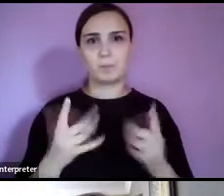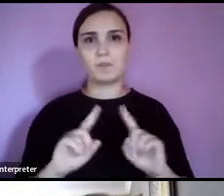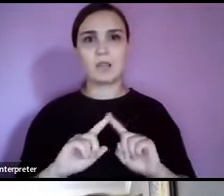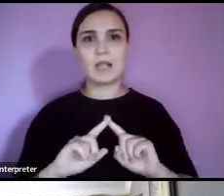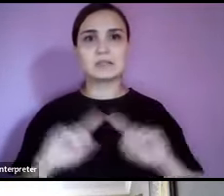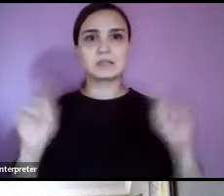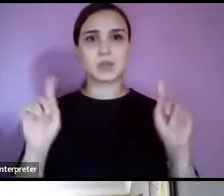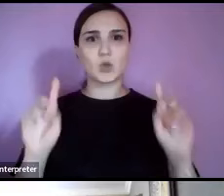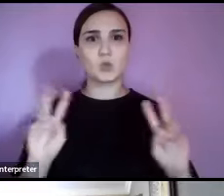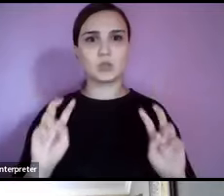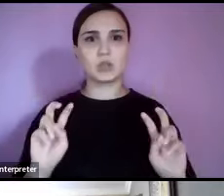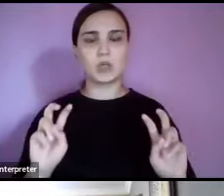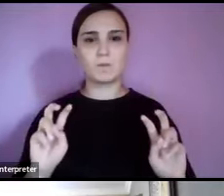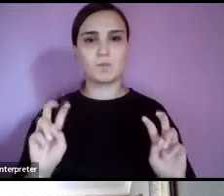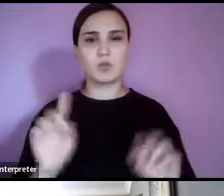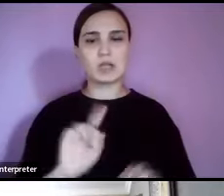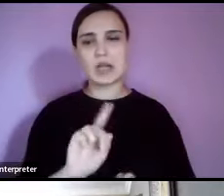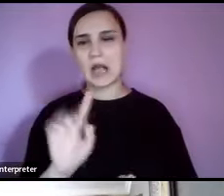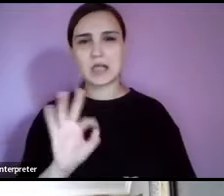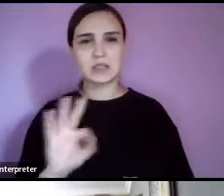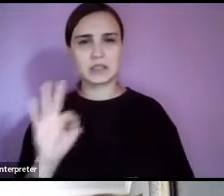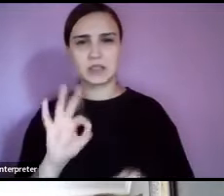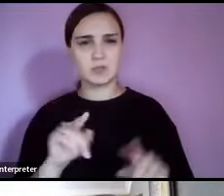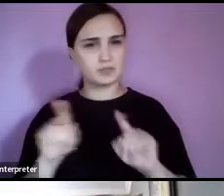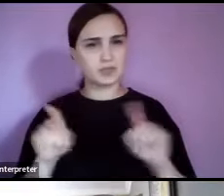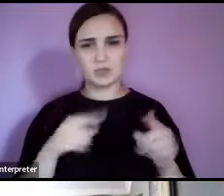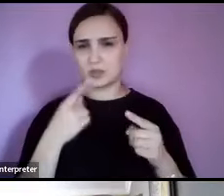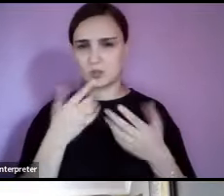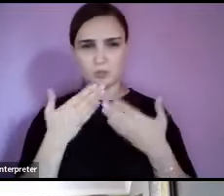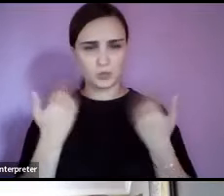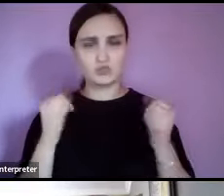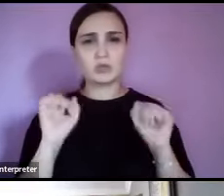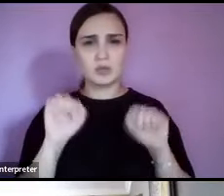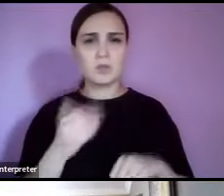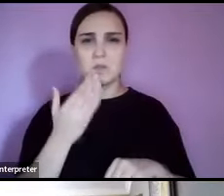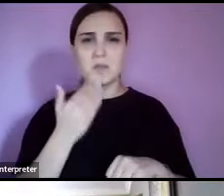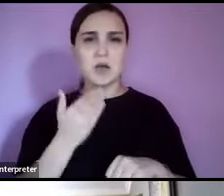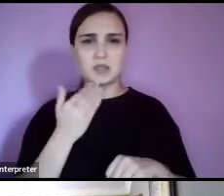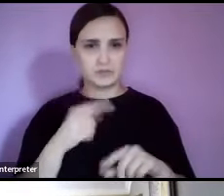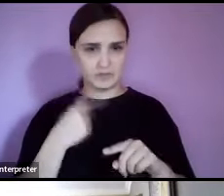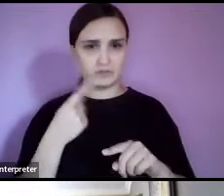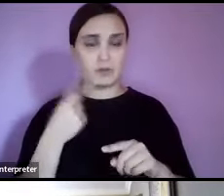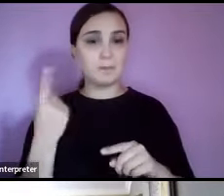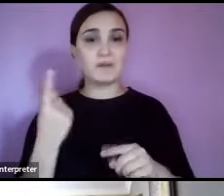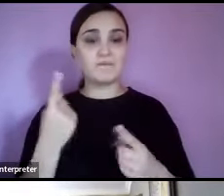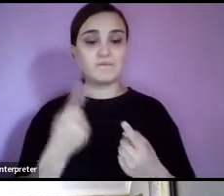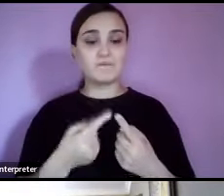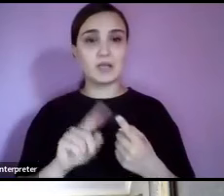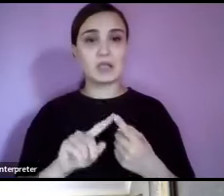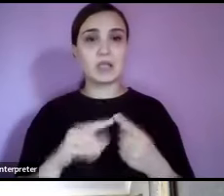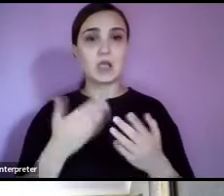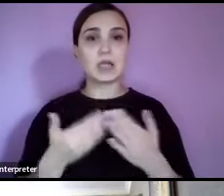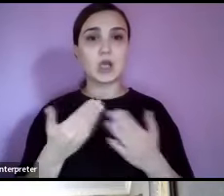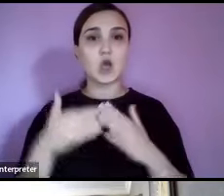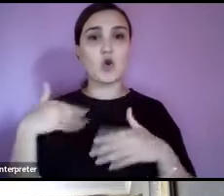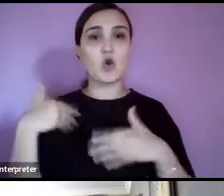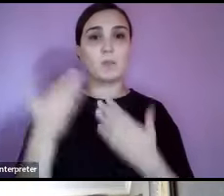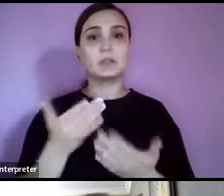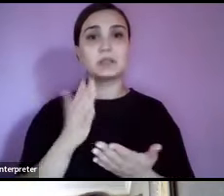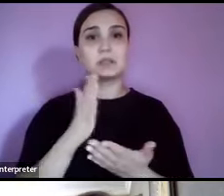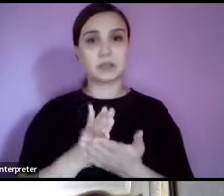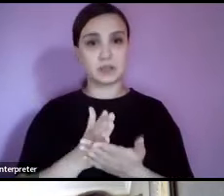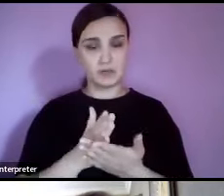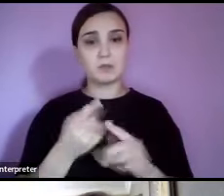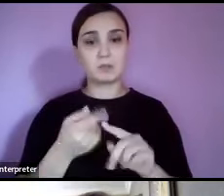განსაკუთრებულ რაღაცებზე არ არის საუბარი, შეიძლება მარტივადაც ჟღერდეს. პირველი რეკომენდაცია, რომელიც გვაქვს, მაგალითად